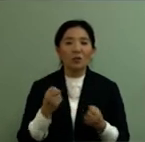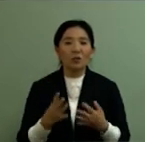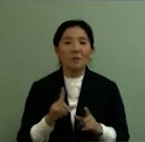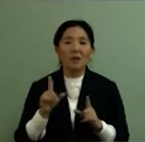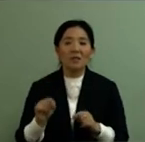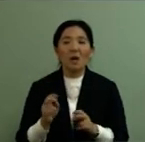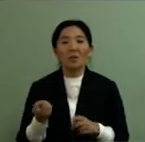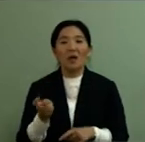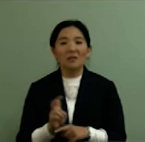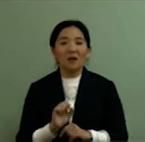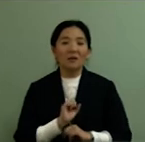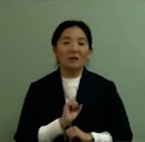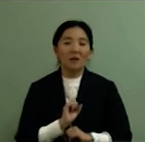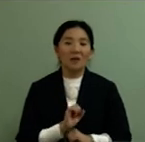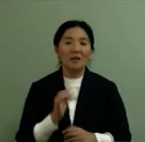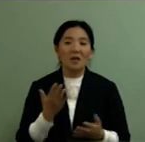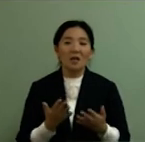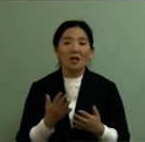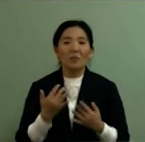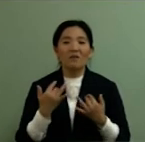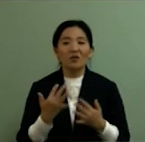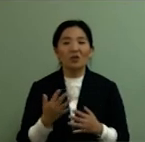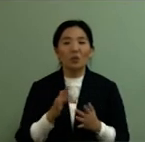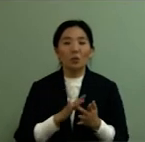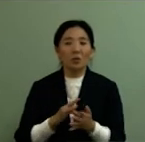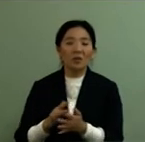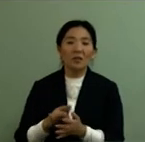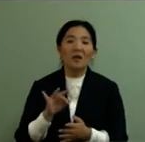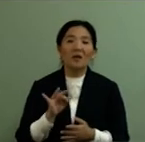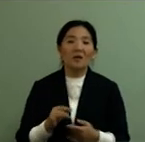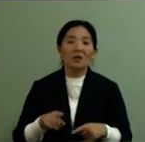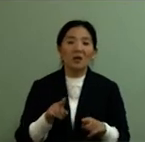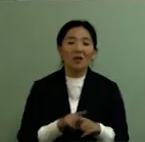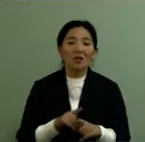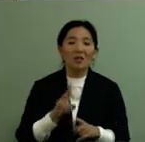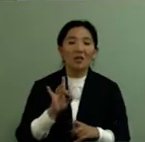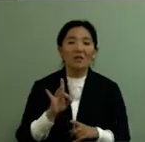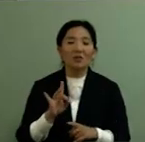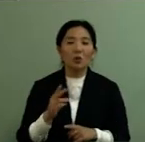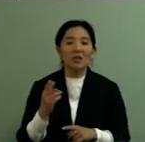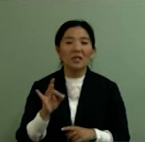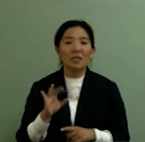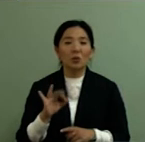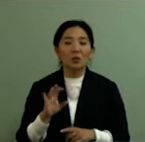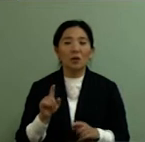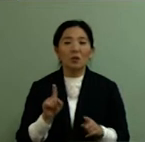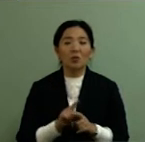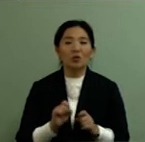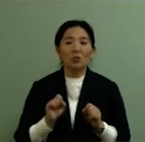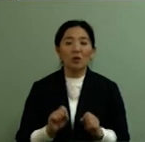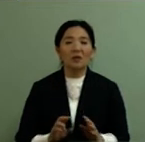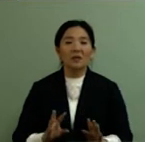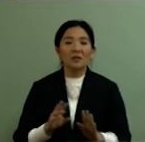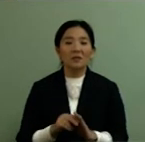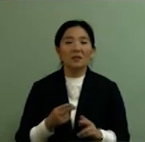просто приходить, отдыхать, или привлечение туристов. Или к рекреационным ресурсам, мы с вами все знаем, могут